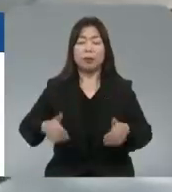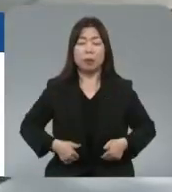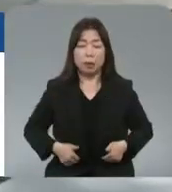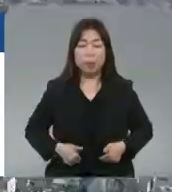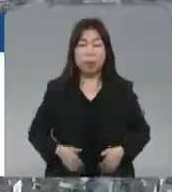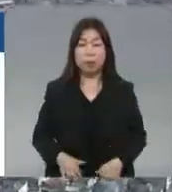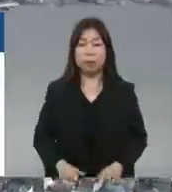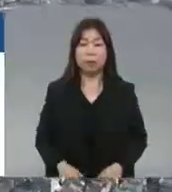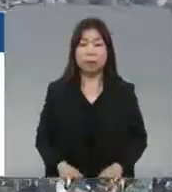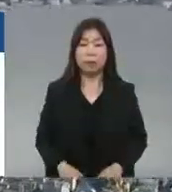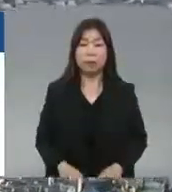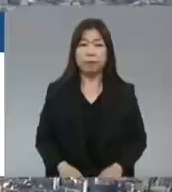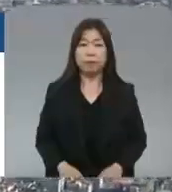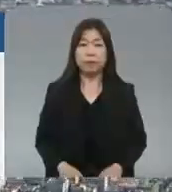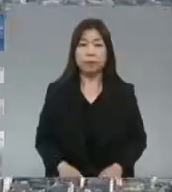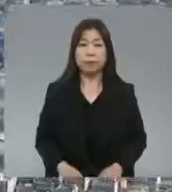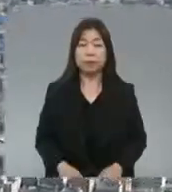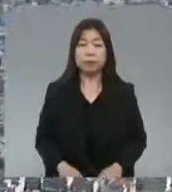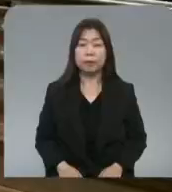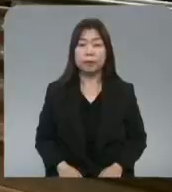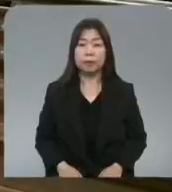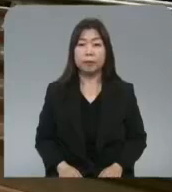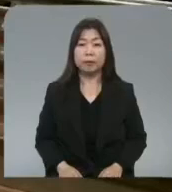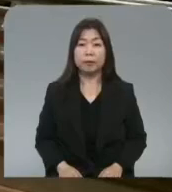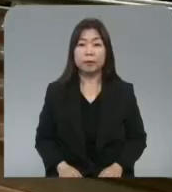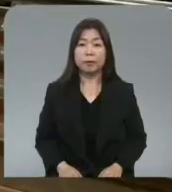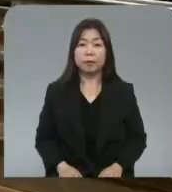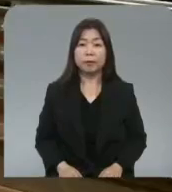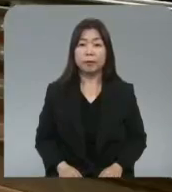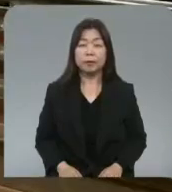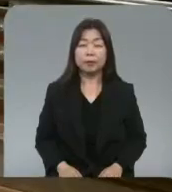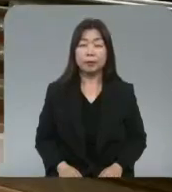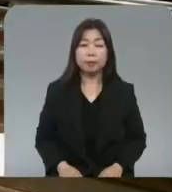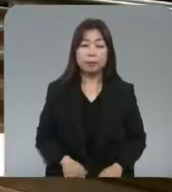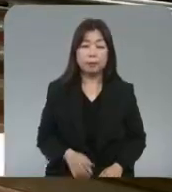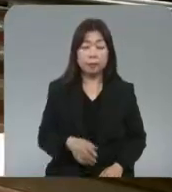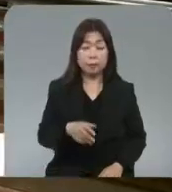отечественной экономики может быть нанесен урон